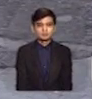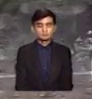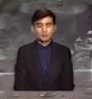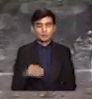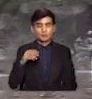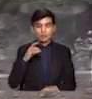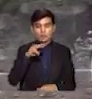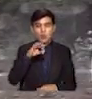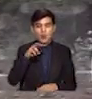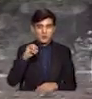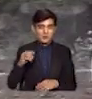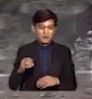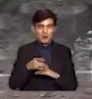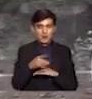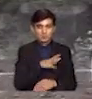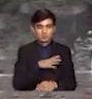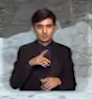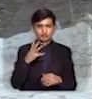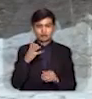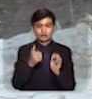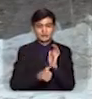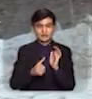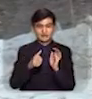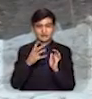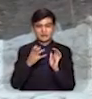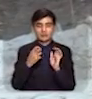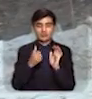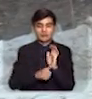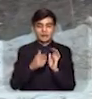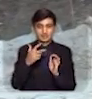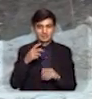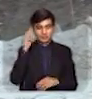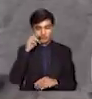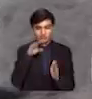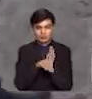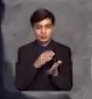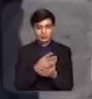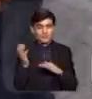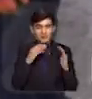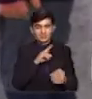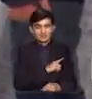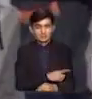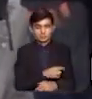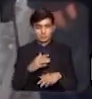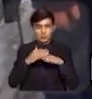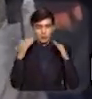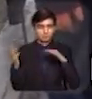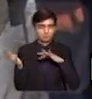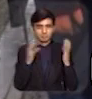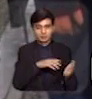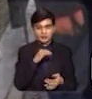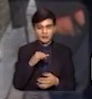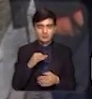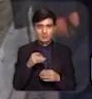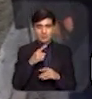Төлебе аудандағы 436 оқушысы бар жылан бұзған мектебінің шатыры қатты дауылды желден көпке көтерілген. Темір қалдықтары тіпті бір